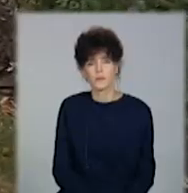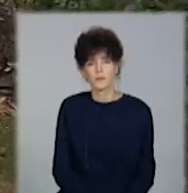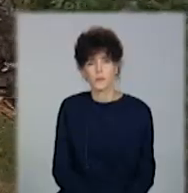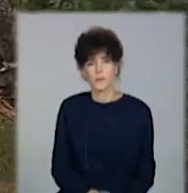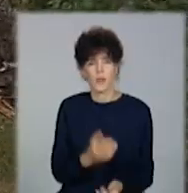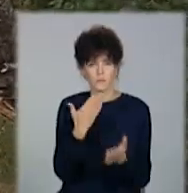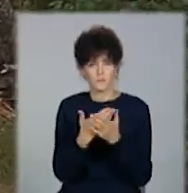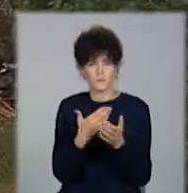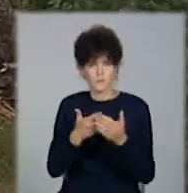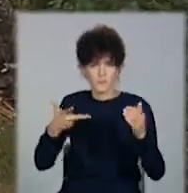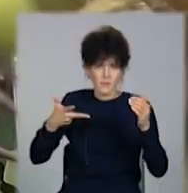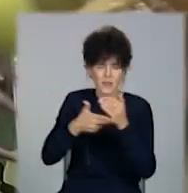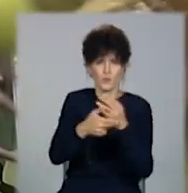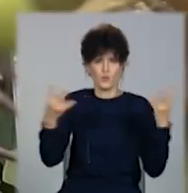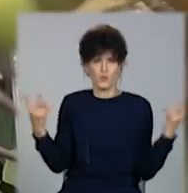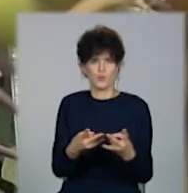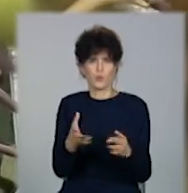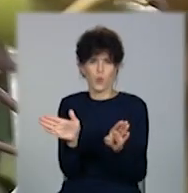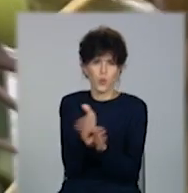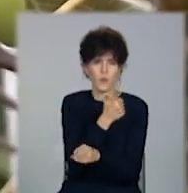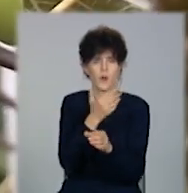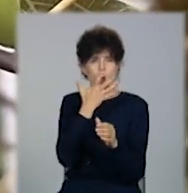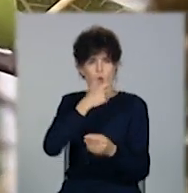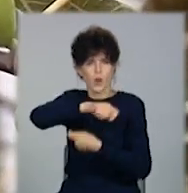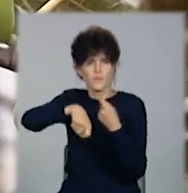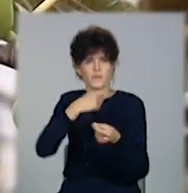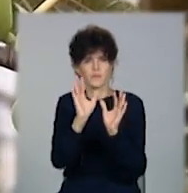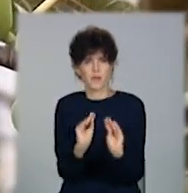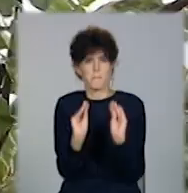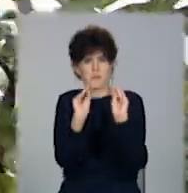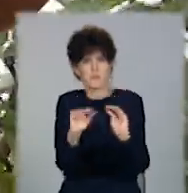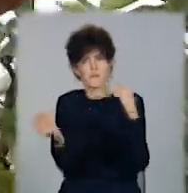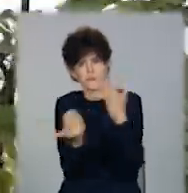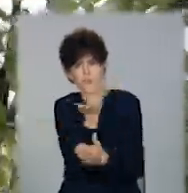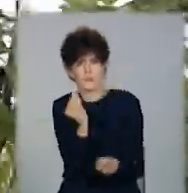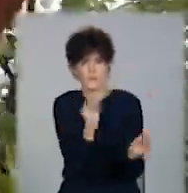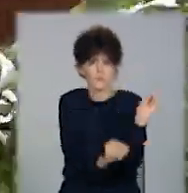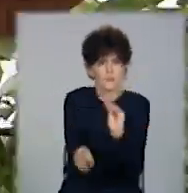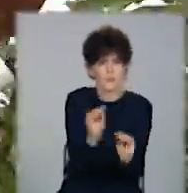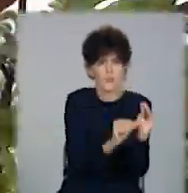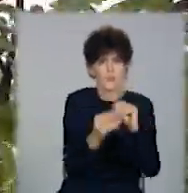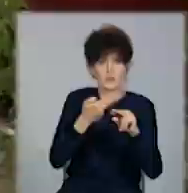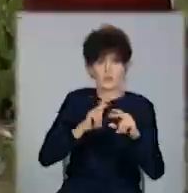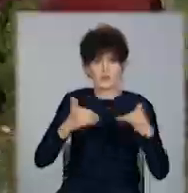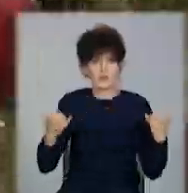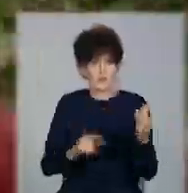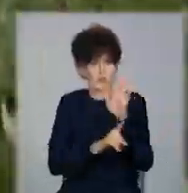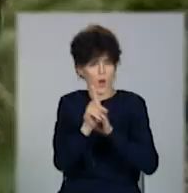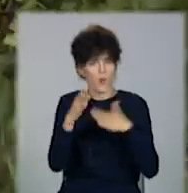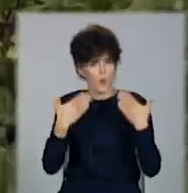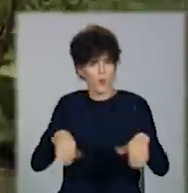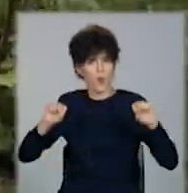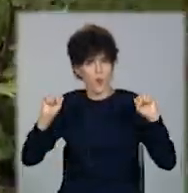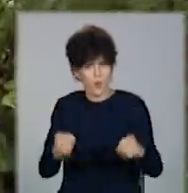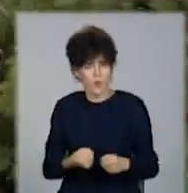Зайве обрізати, на стійке до морозів укрити і обов'язково підживити. Роботи у саду із першими холодами вистачає,